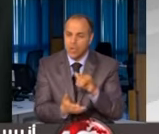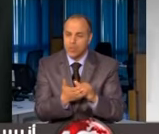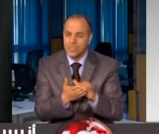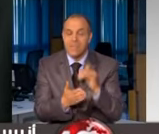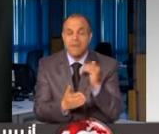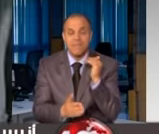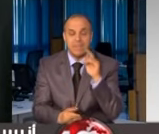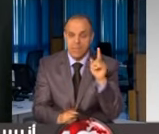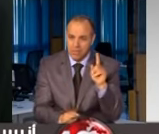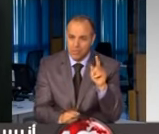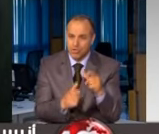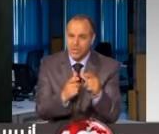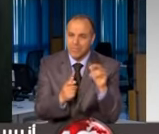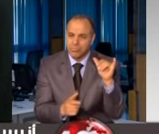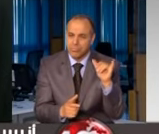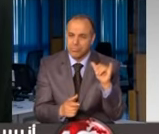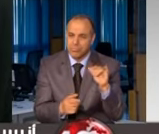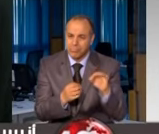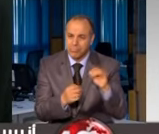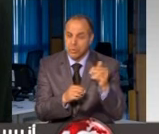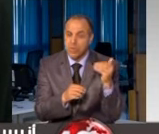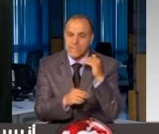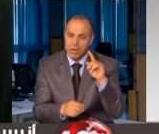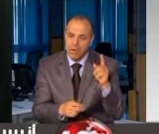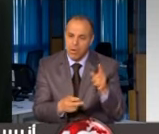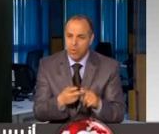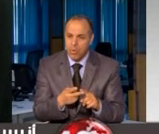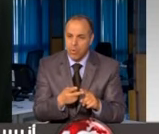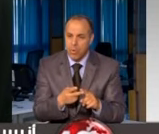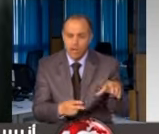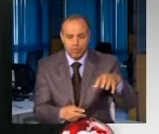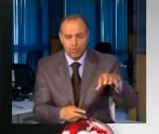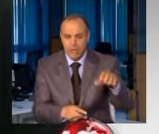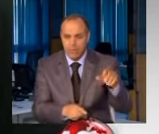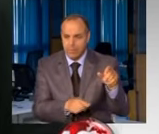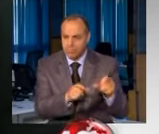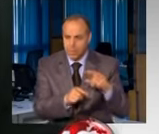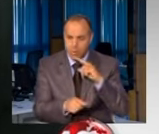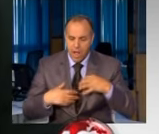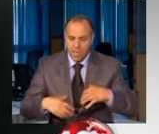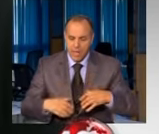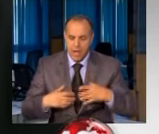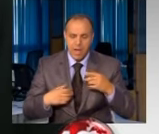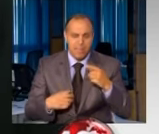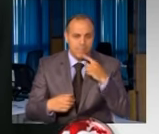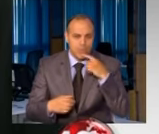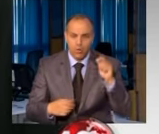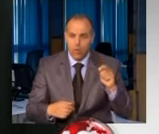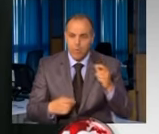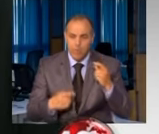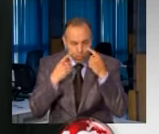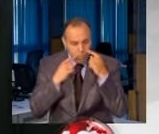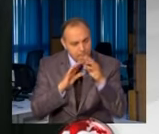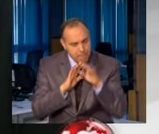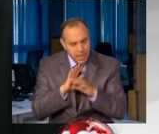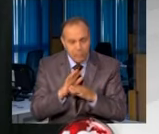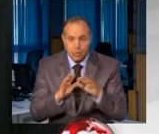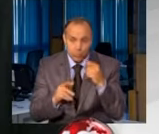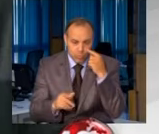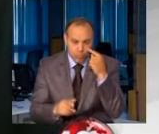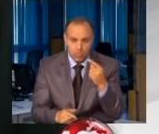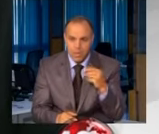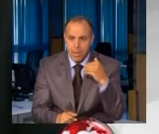الإكسبريس، خطوط التونسية السريعة، والجهة وأعضاء مجلس النواب باش ينسقوا ويشوفوا جدوى العملية